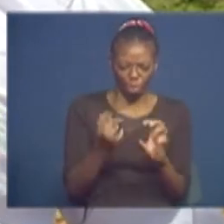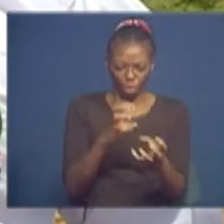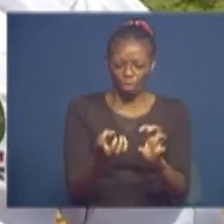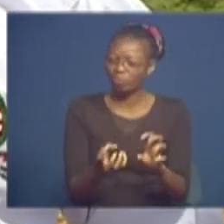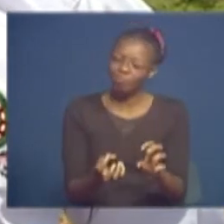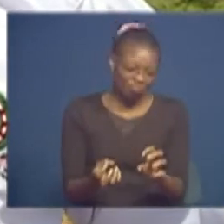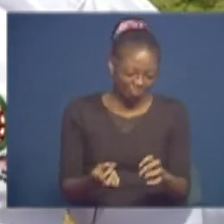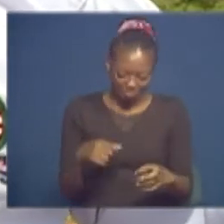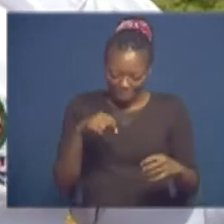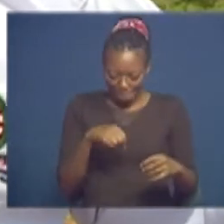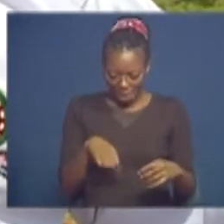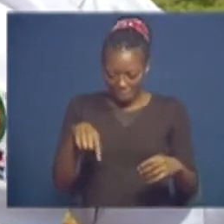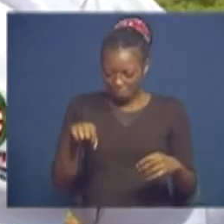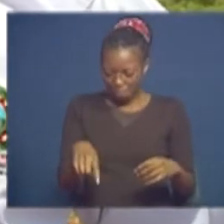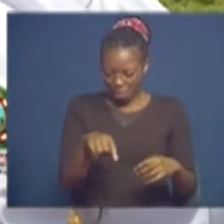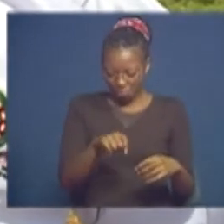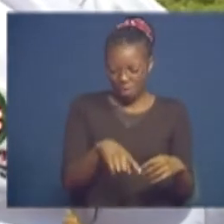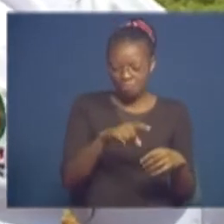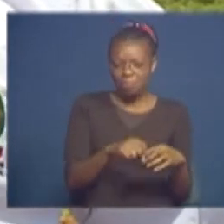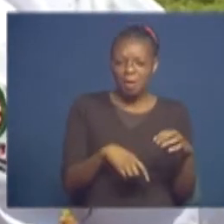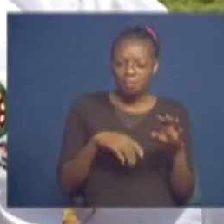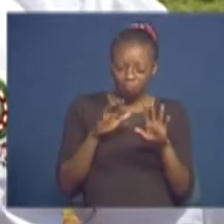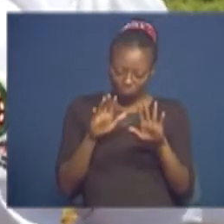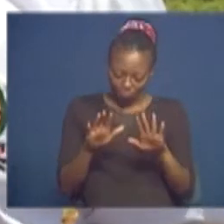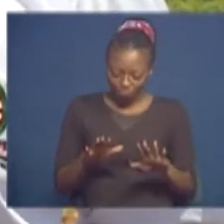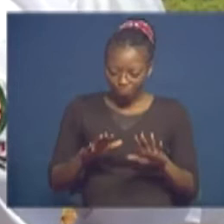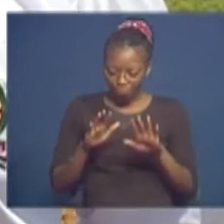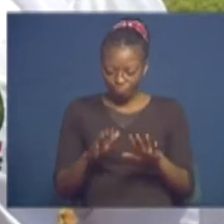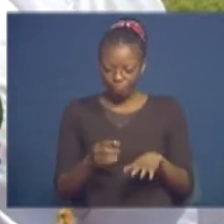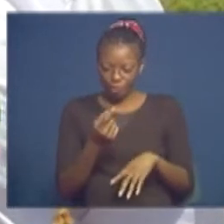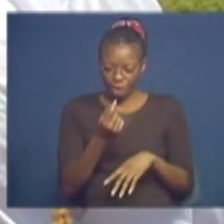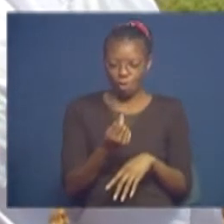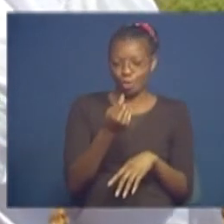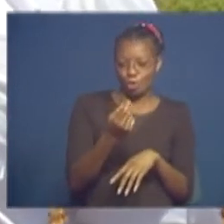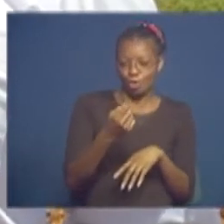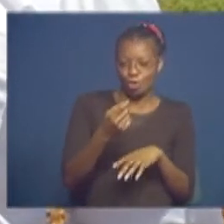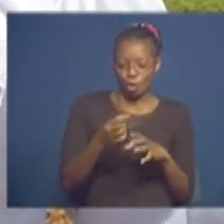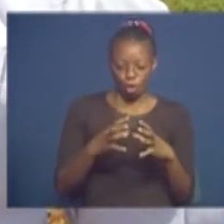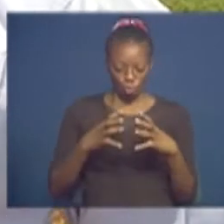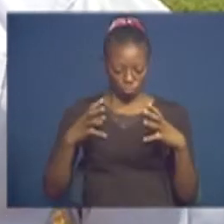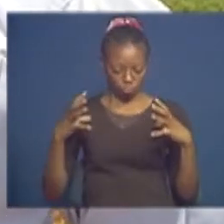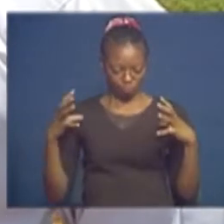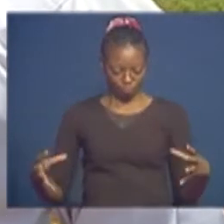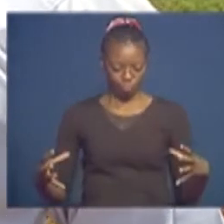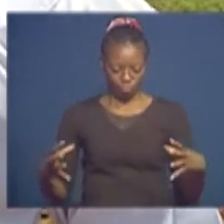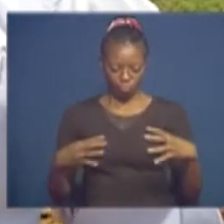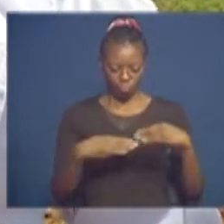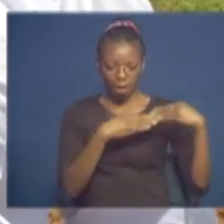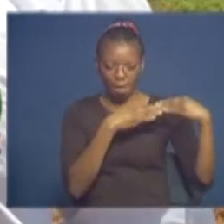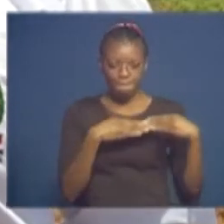fruits per plant, alafu unakata kichwa ndio hiyo matunda ikue kubwa. Kitu muhimu sana